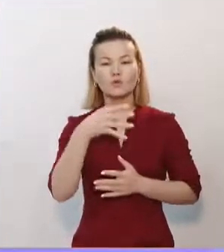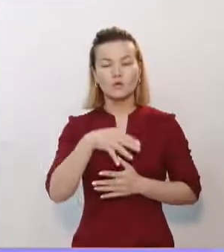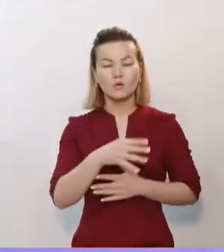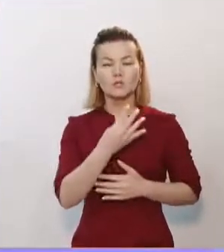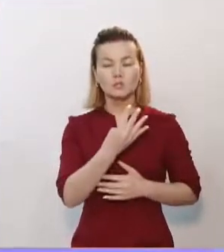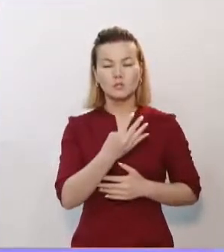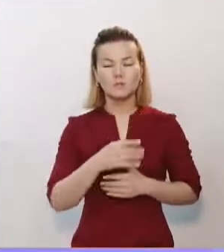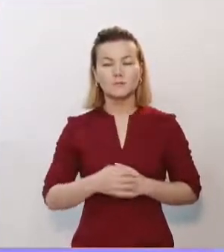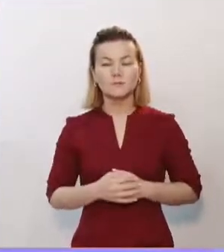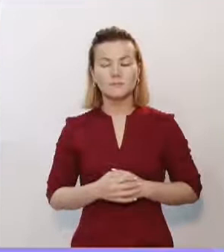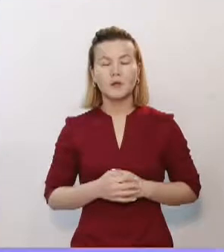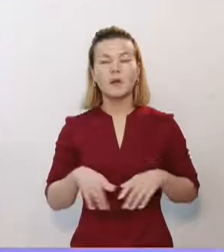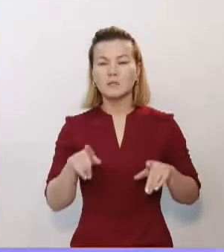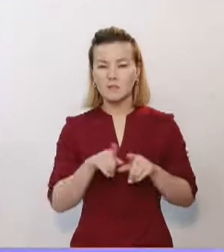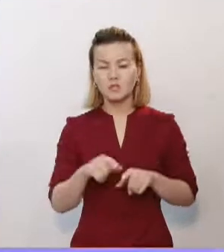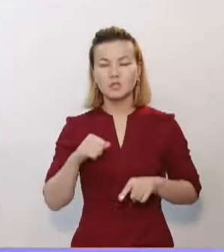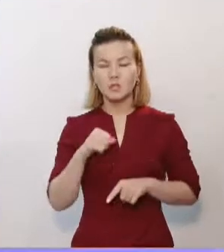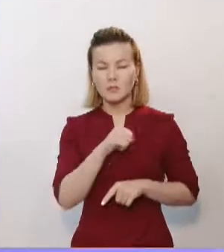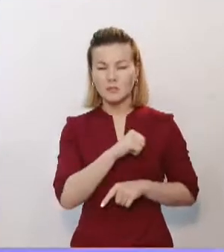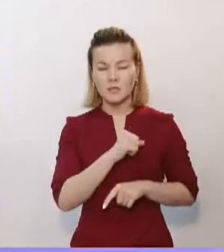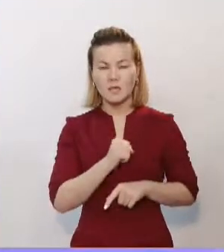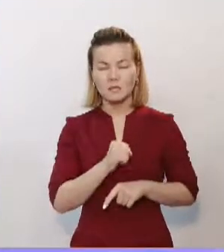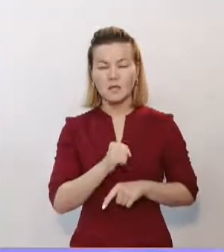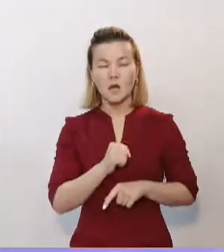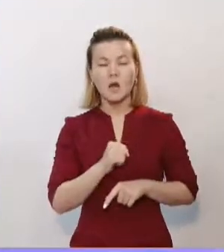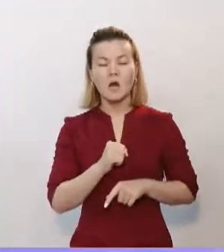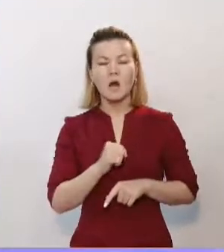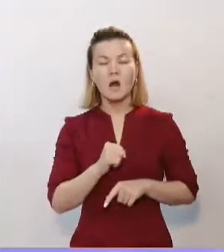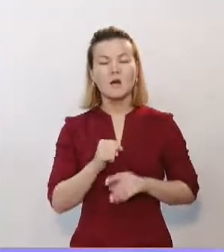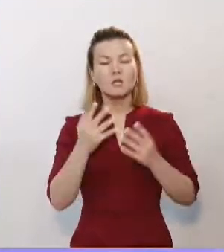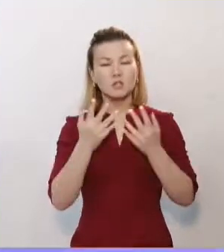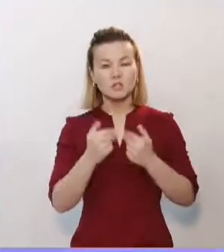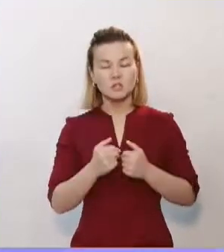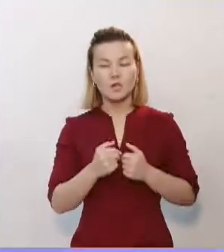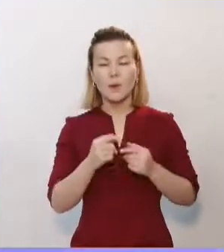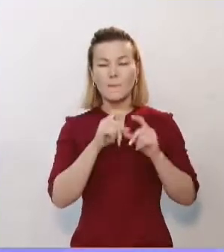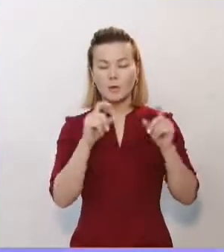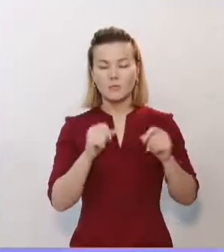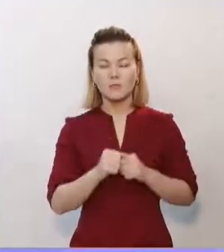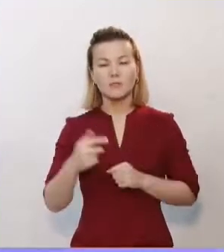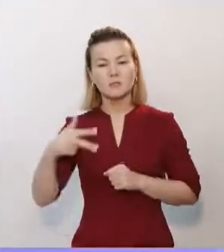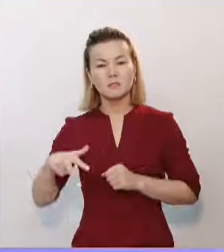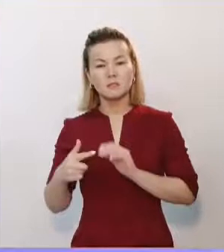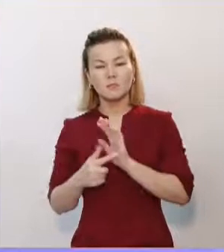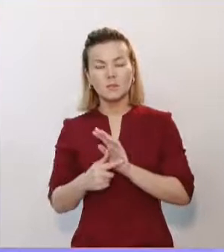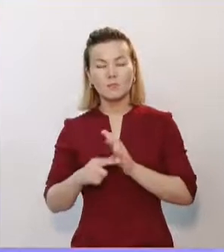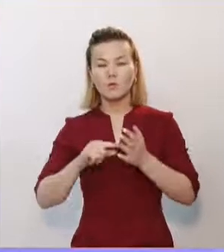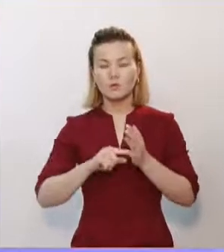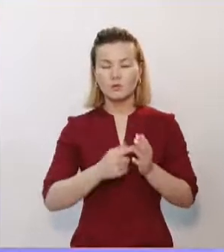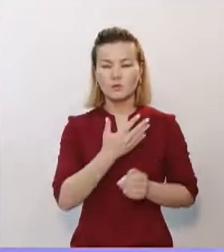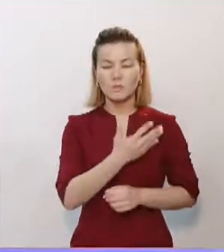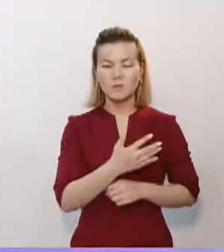144. Также самостоятельно комментируя, решите пример. 37 умножить на